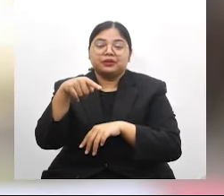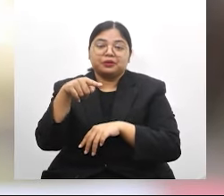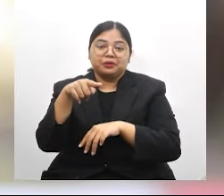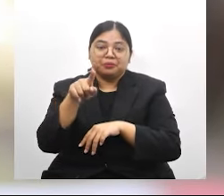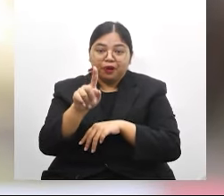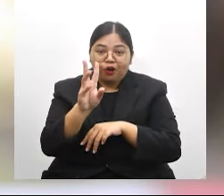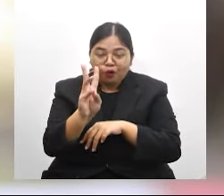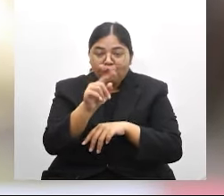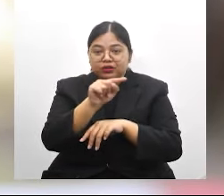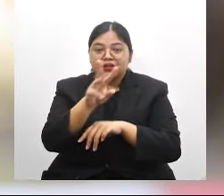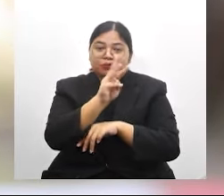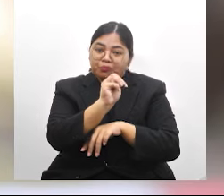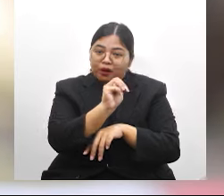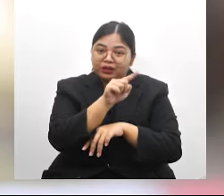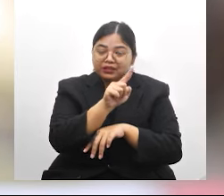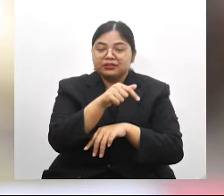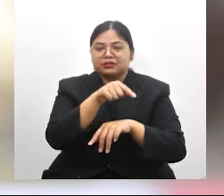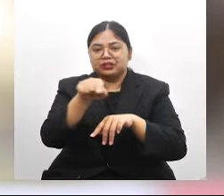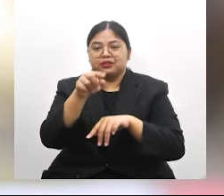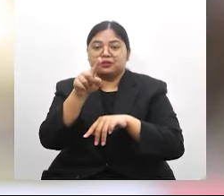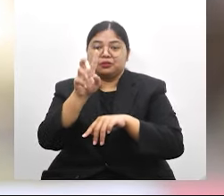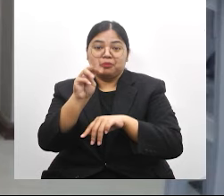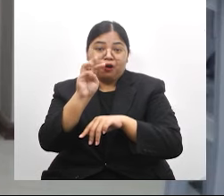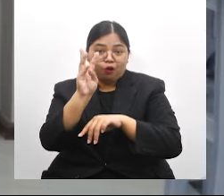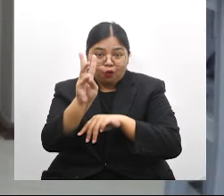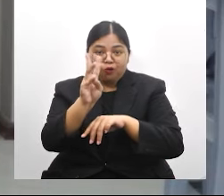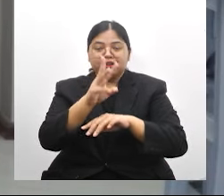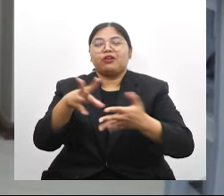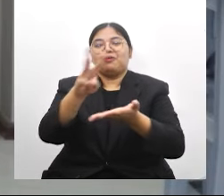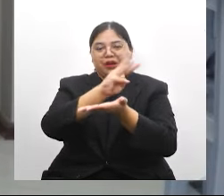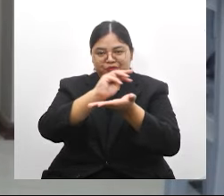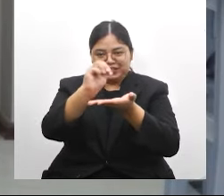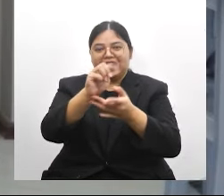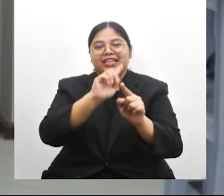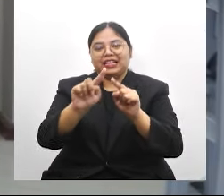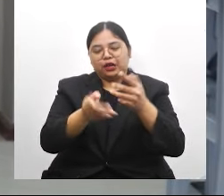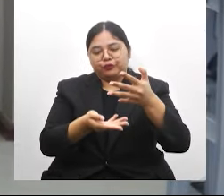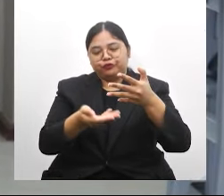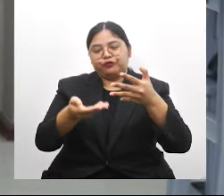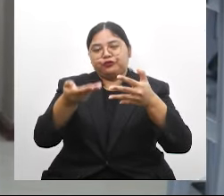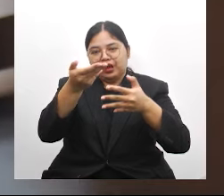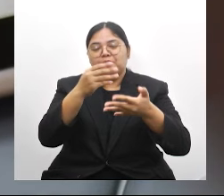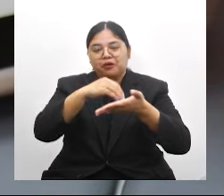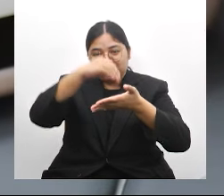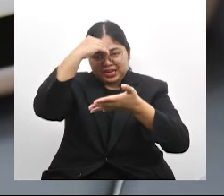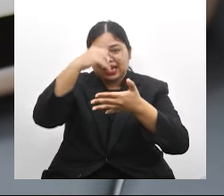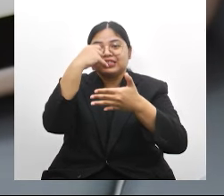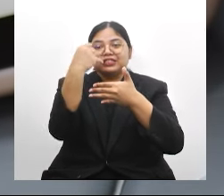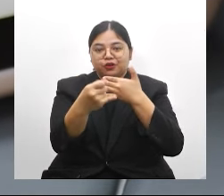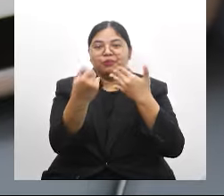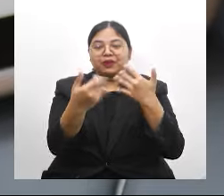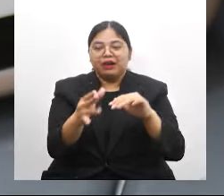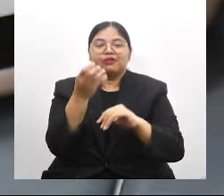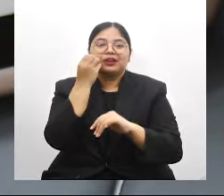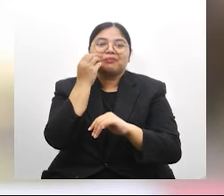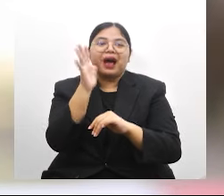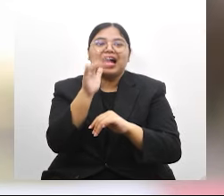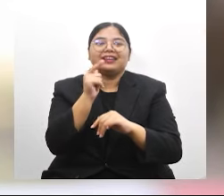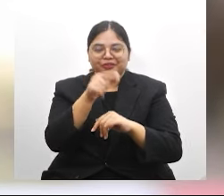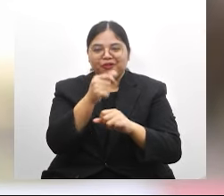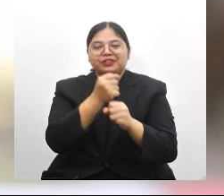อุดมศึกษาก็คือมหาวิทยาลัยสงขานครินทรวิทยาเขตสุราฎร์ธานีแล้วก็เมื่อสำเร็จการศึกษาก็กลับมาในชุมชคนมาทำงานที่สถานประกอบ